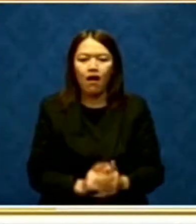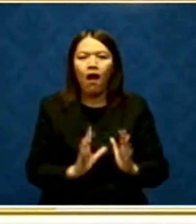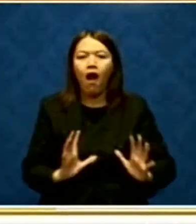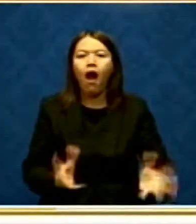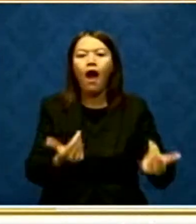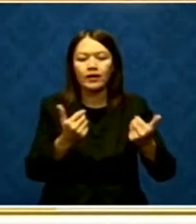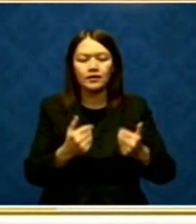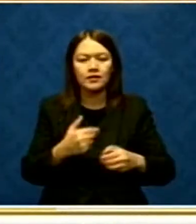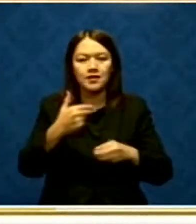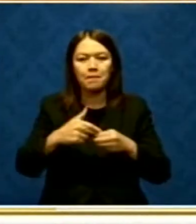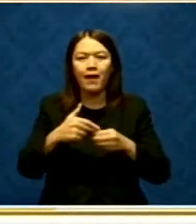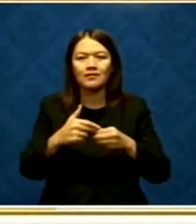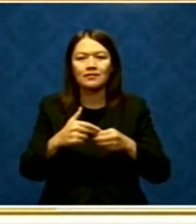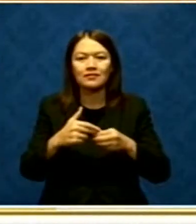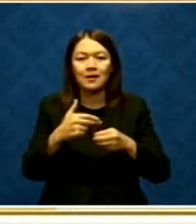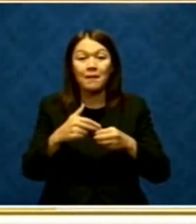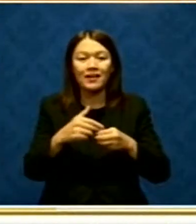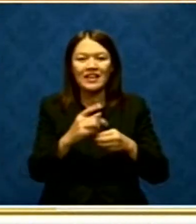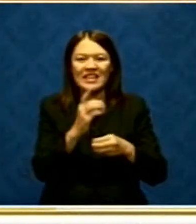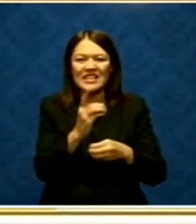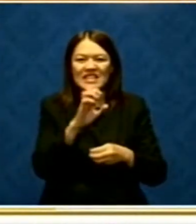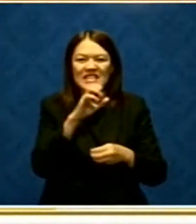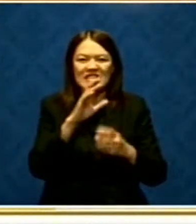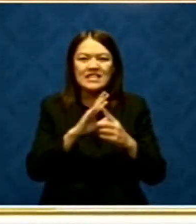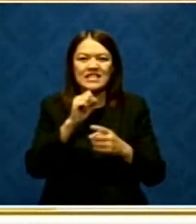ายไปโดยเฉพาะน้ำมันดีเซลนี่